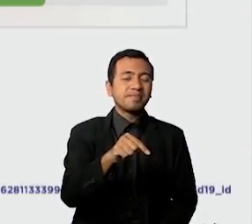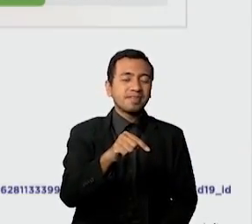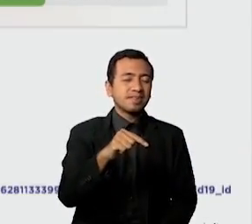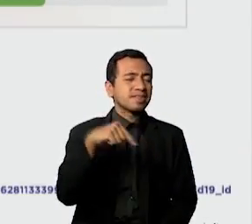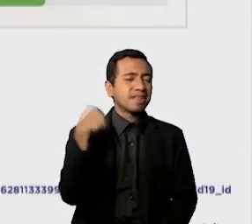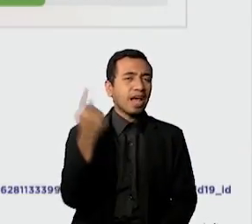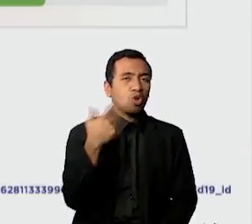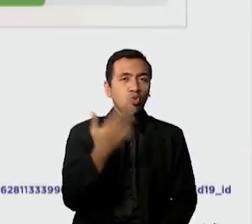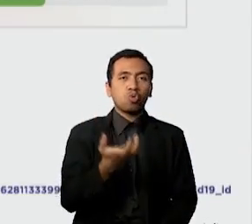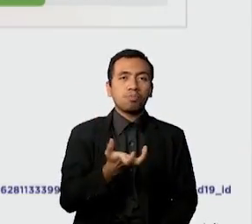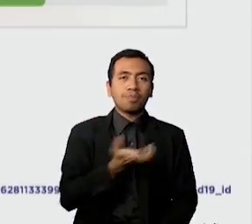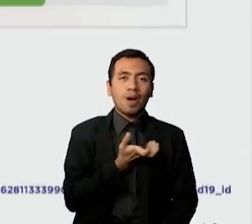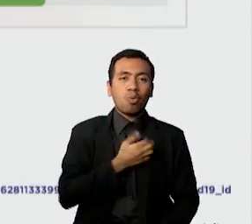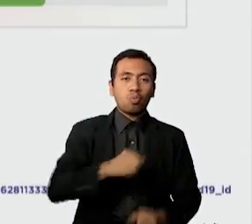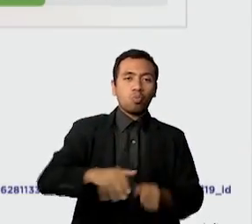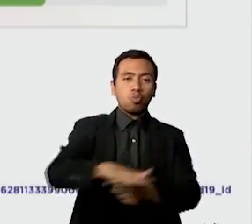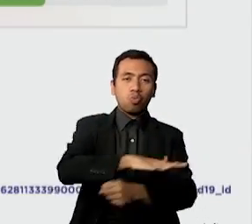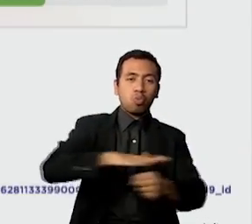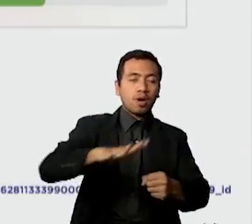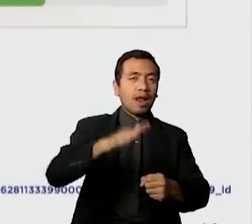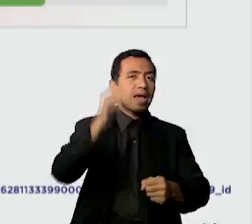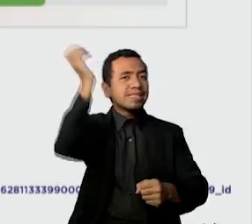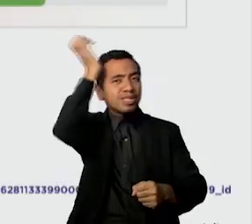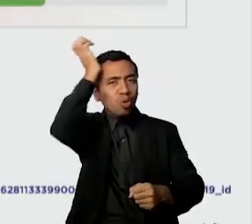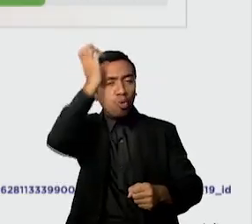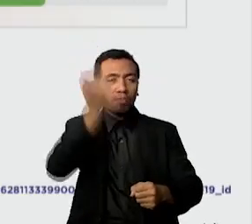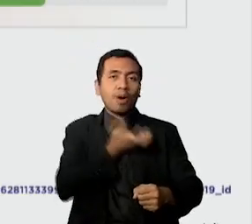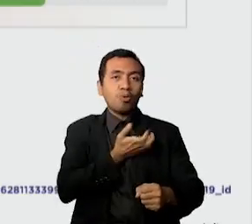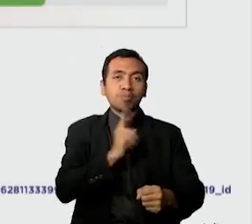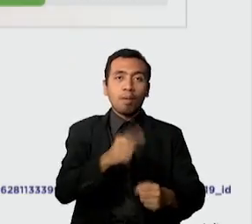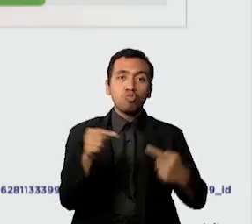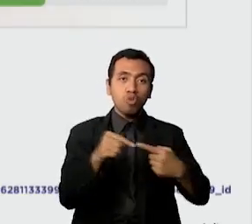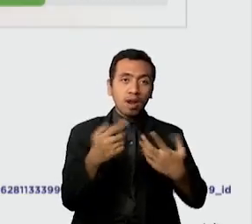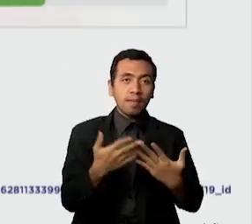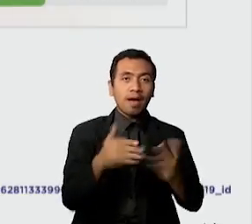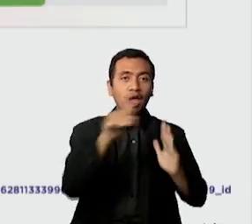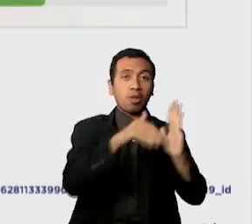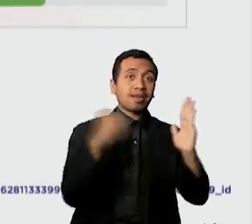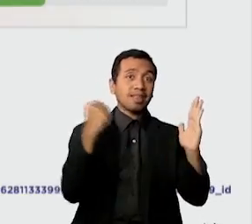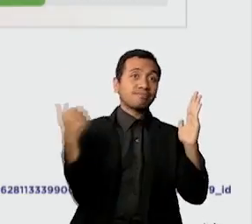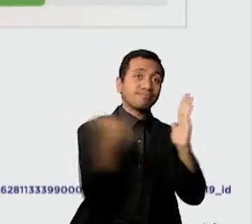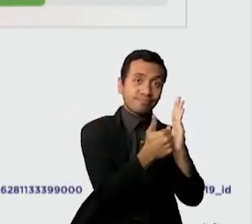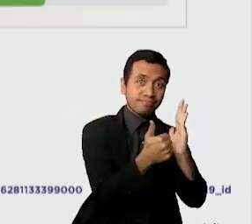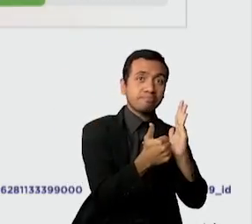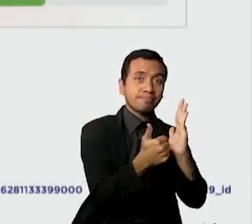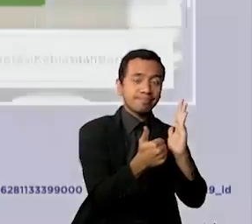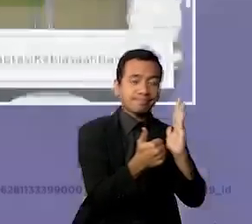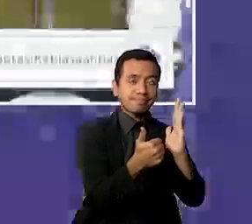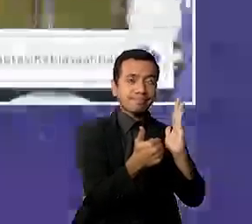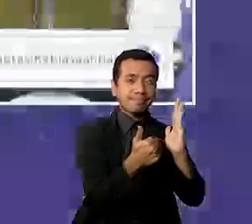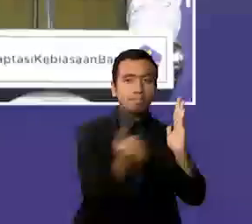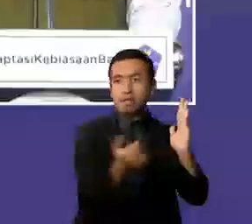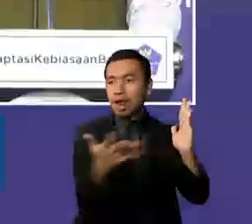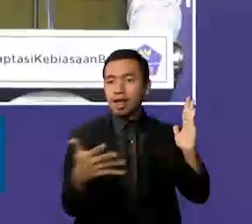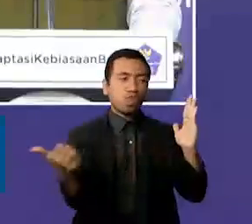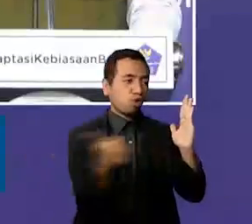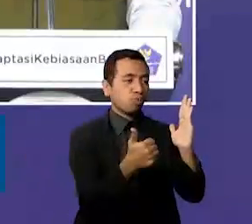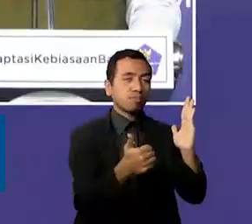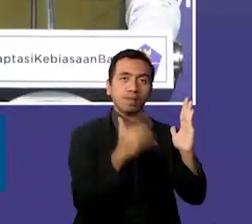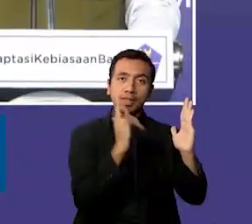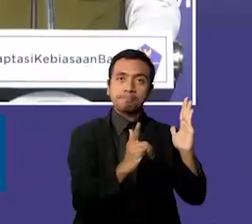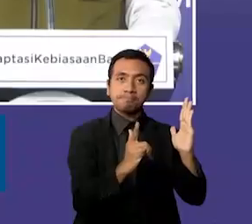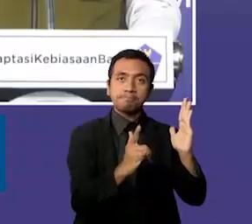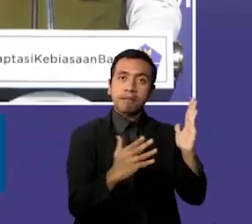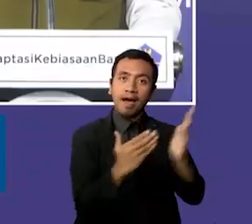untuk selalu membaik zonasinya karena itu terkait dengan protokol kesehatan yang dijalankan secara disiplin oleh individu